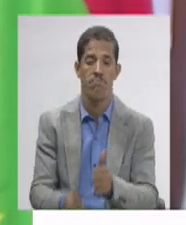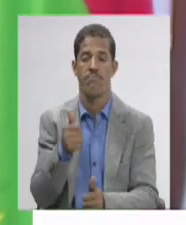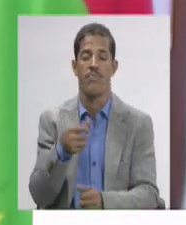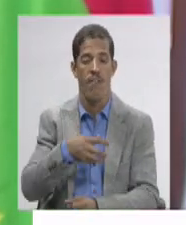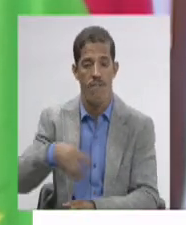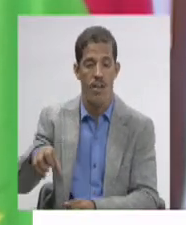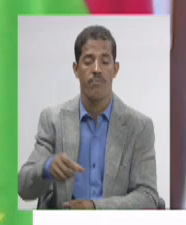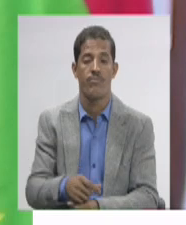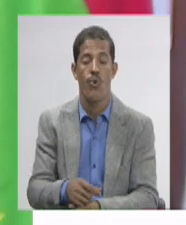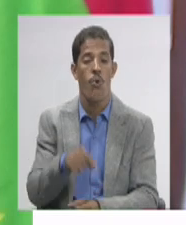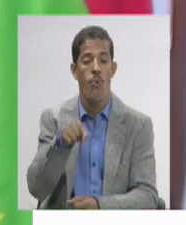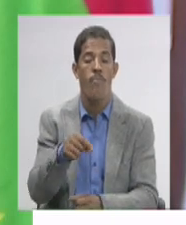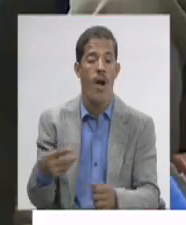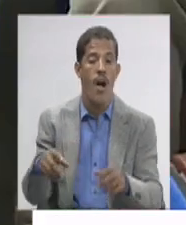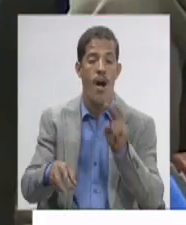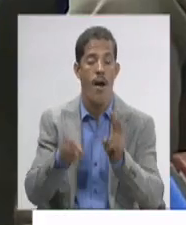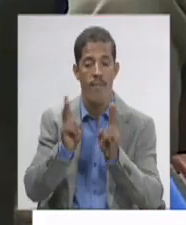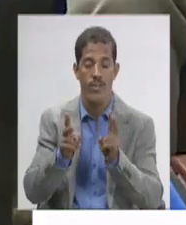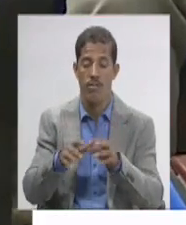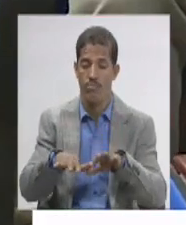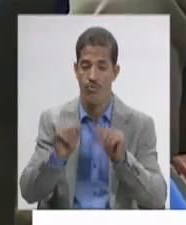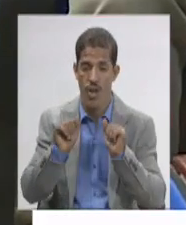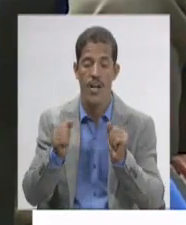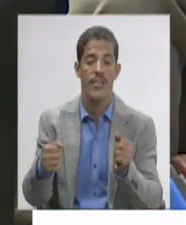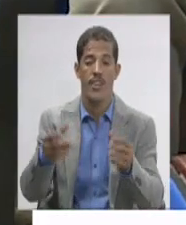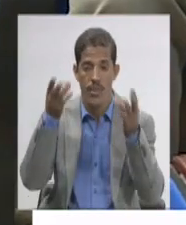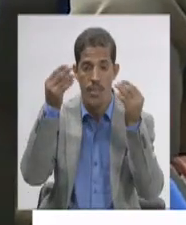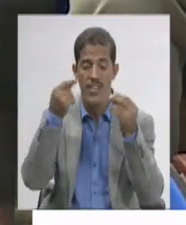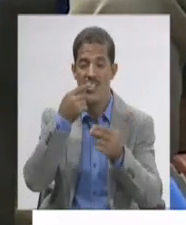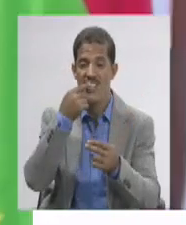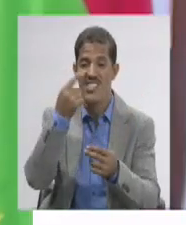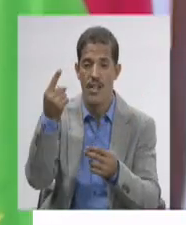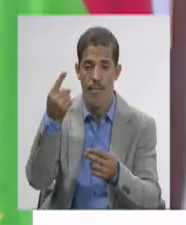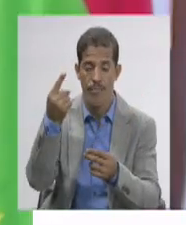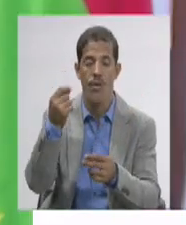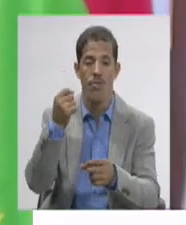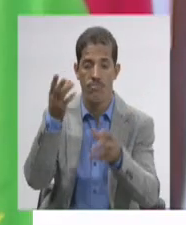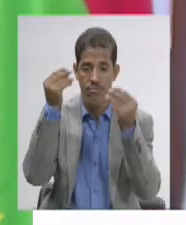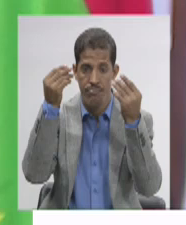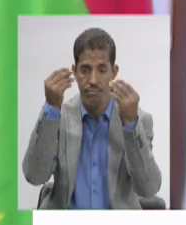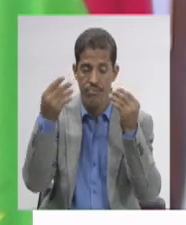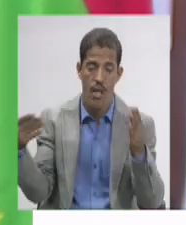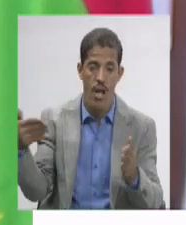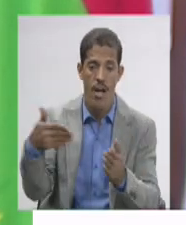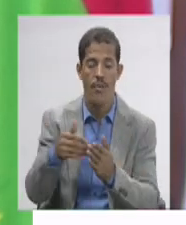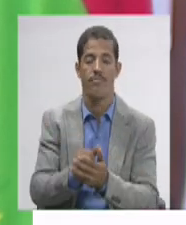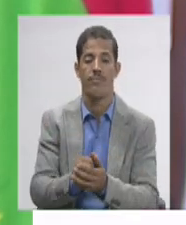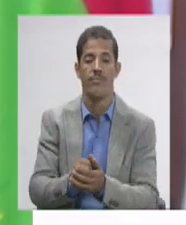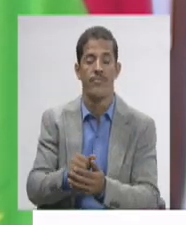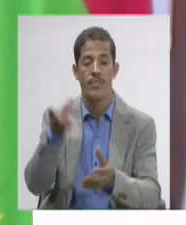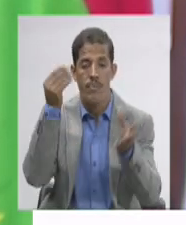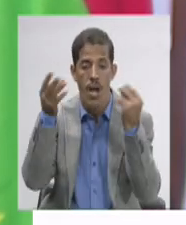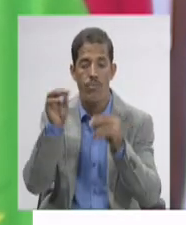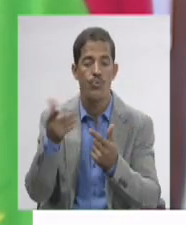فيه ثمار سنه من الجد والمثابره بعد عام دراسي تميز بتحصيل المعارف